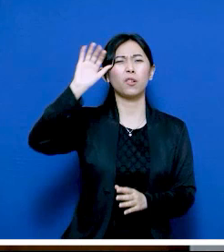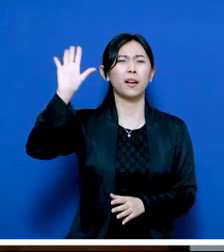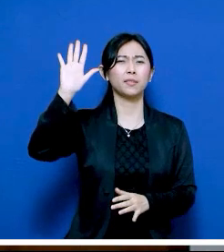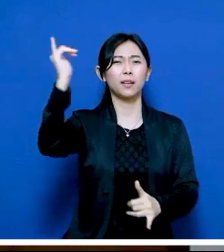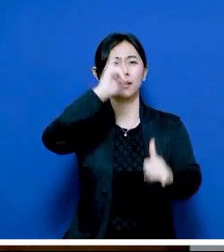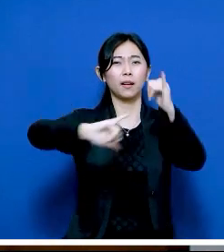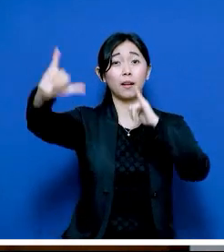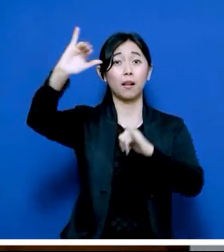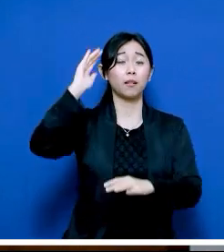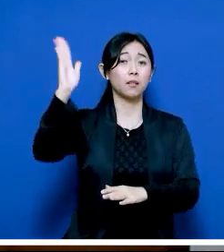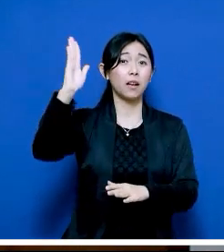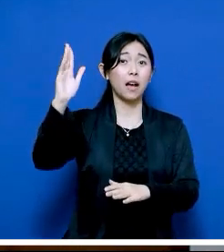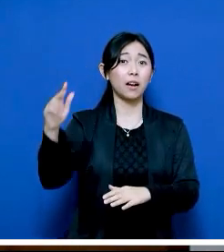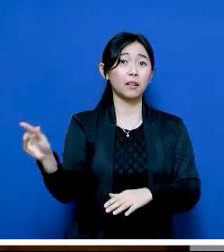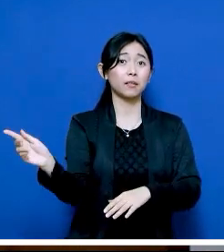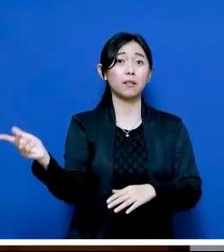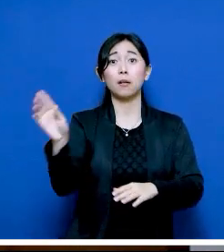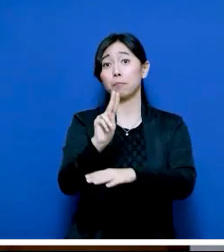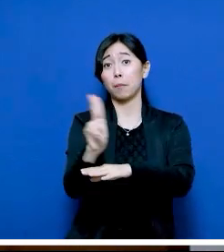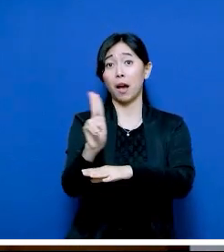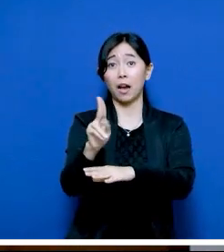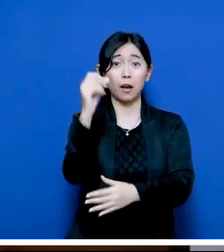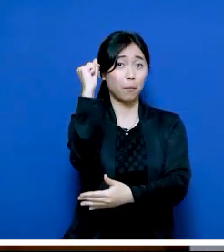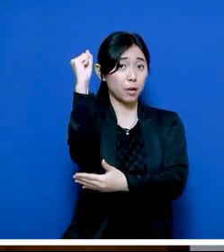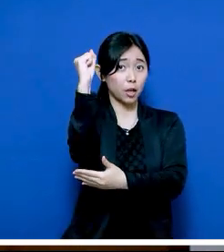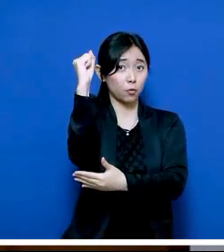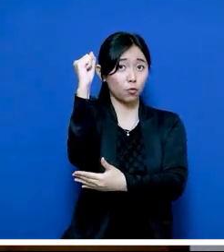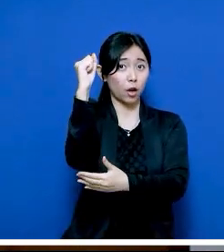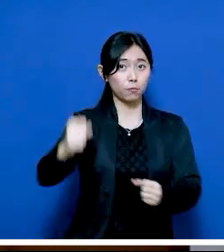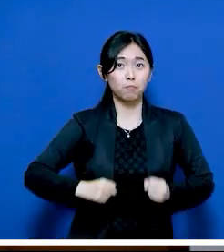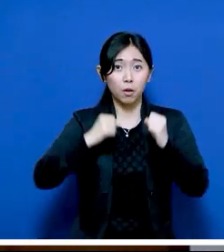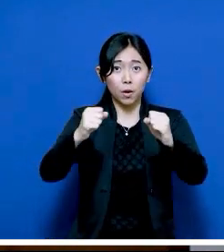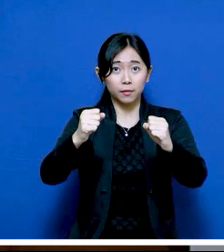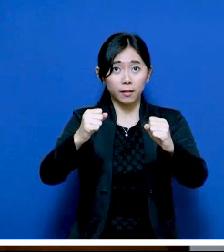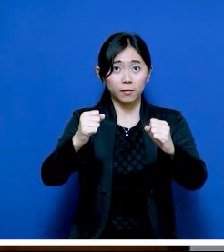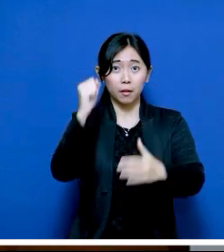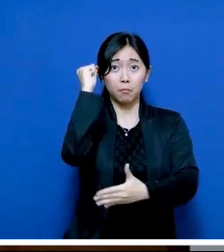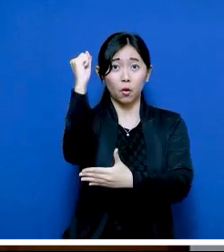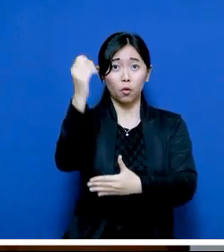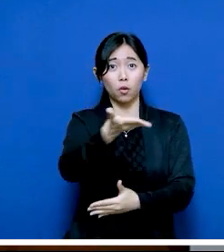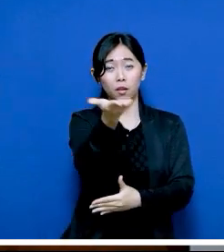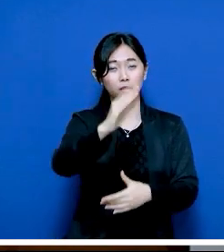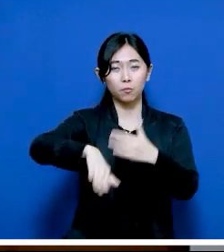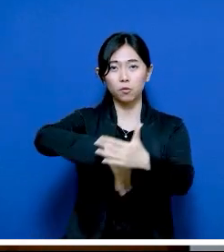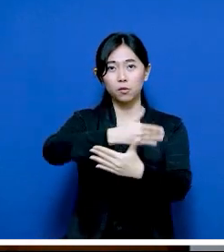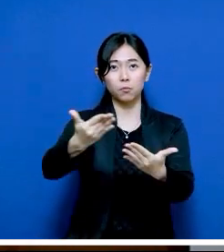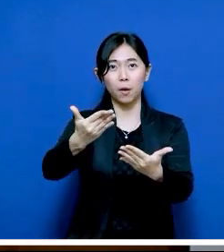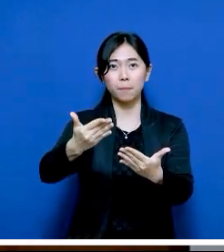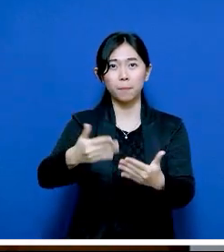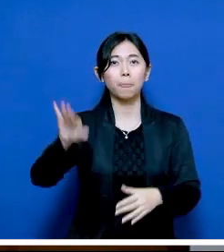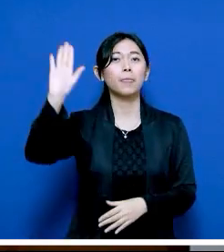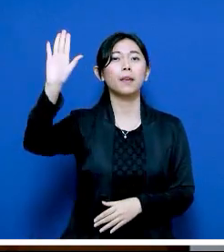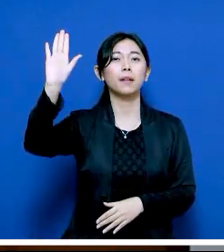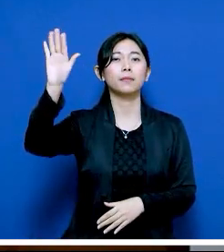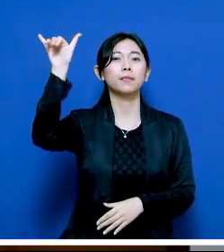kekal, akan melengkapi, meneguhkan, menguatkan, dan mengokohkan kamu sekalian.